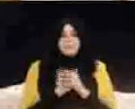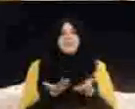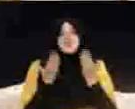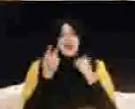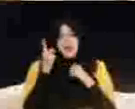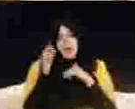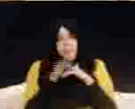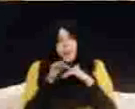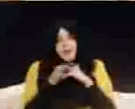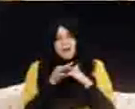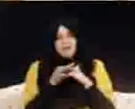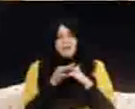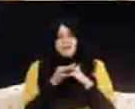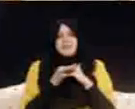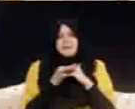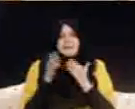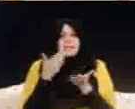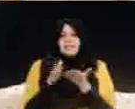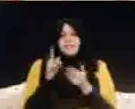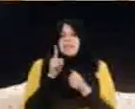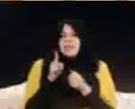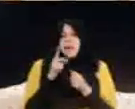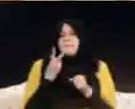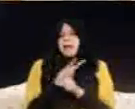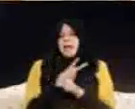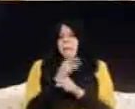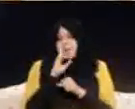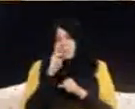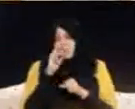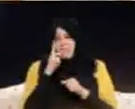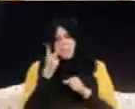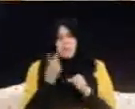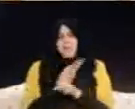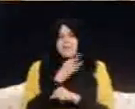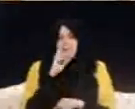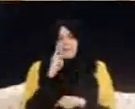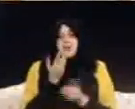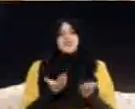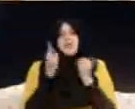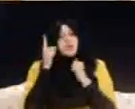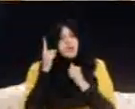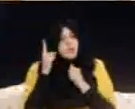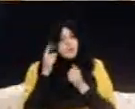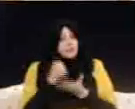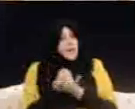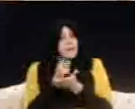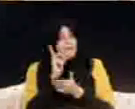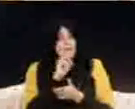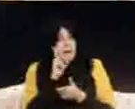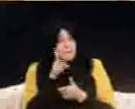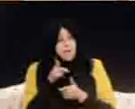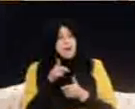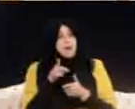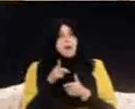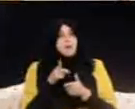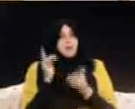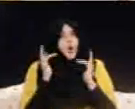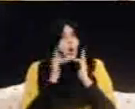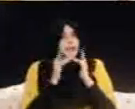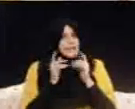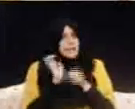الله ربي نحلو هالطبيعة هذه اللي هو الغير كامل، وإن شاء الله أنت يا رب يوفقك يعني. أرجو أن تتواصلي مع